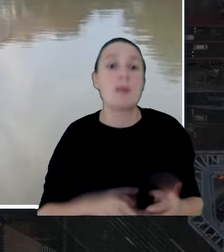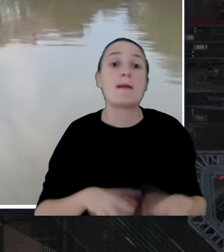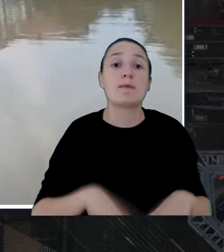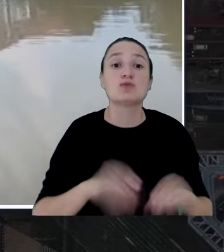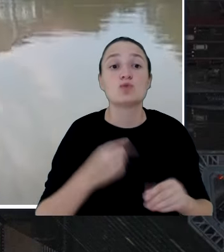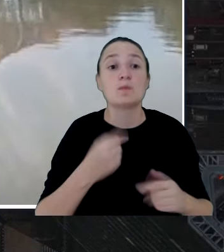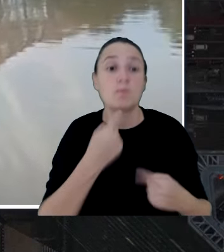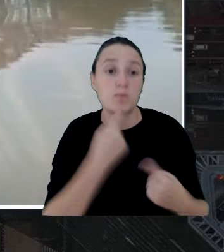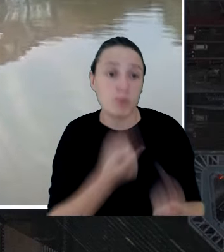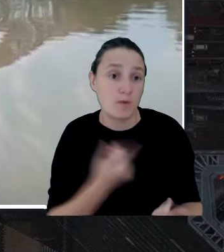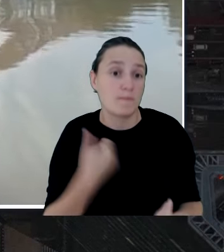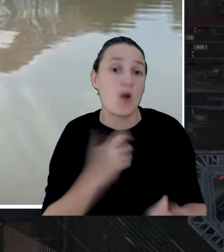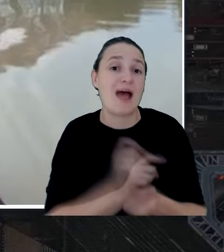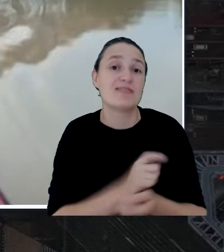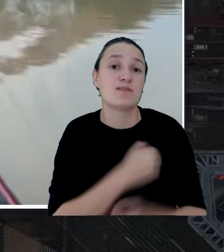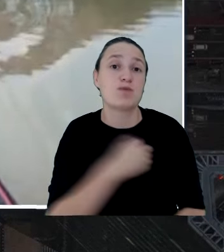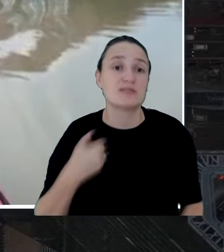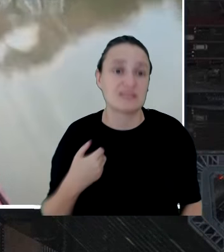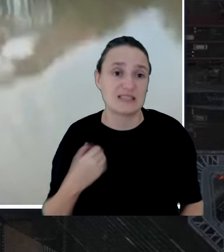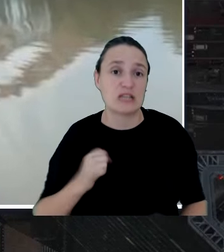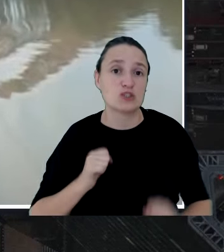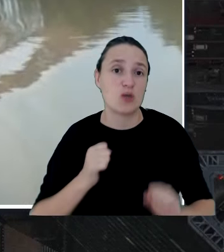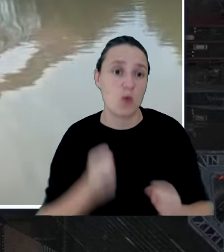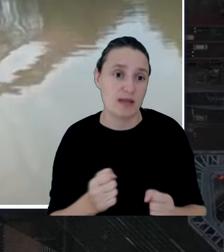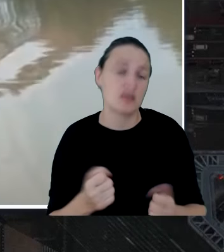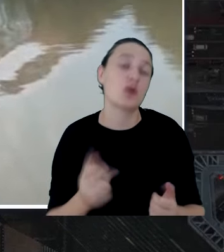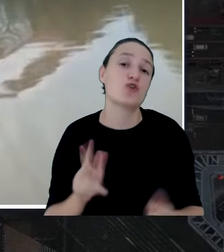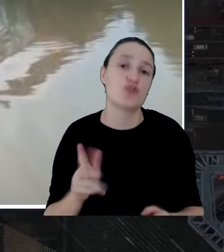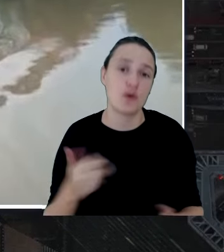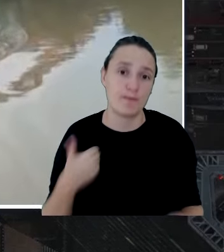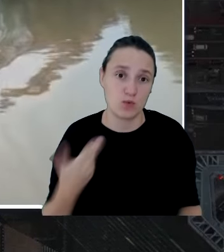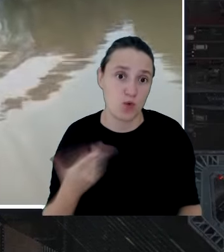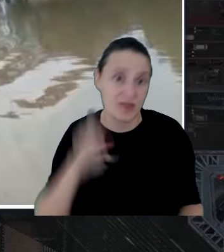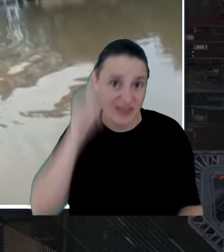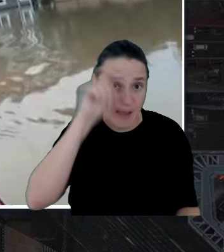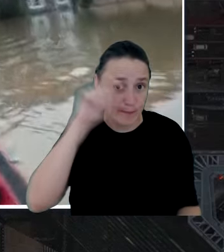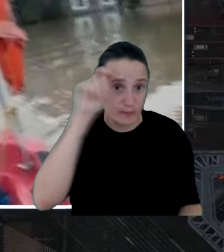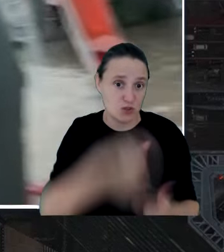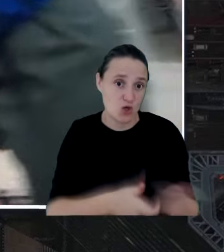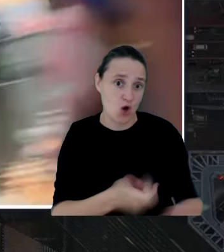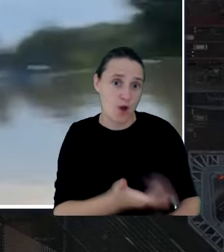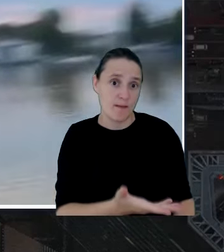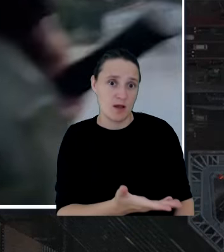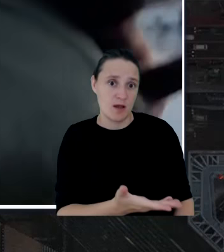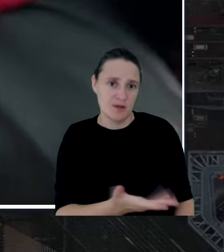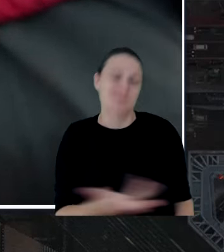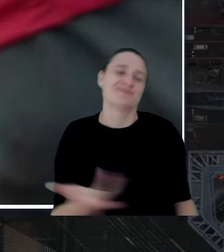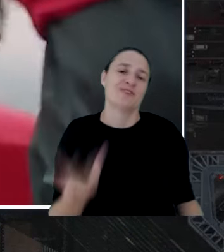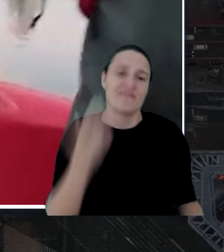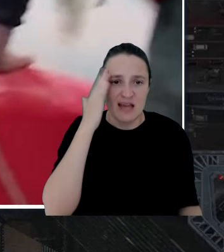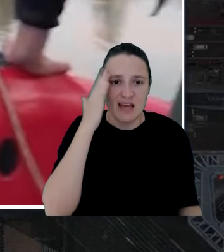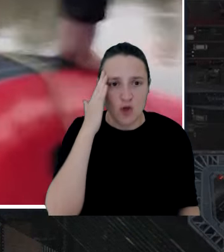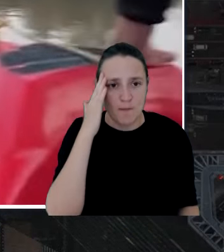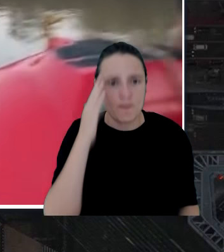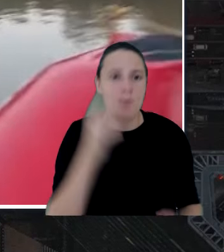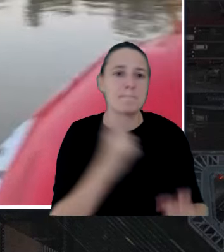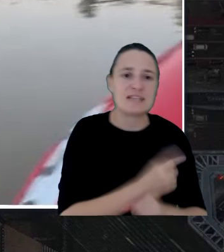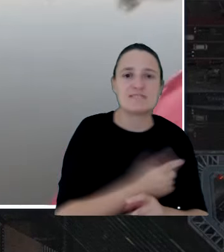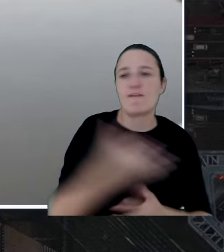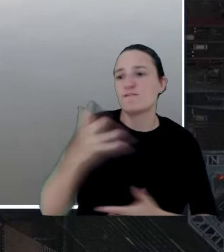właśnie z antypolskimi działaniami ze strony Niemiec. No to jest zrozumiałe w jakimś sensie, że jedno państwo